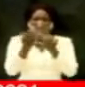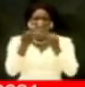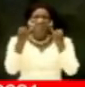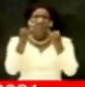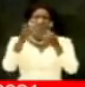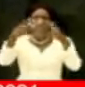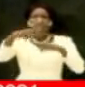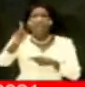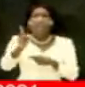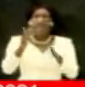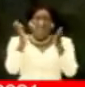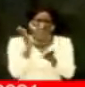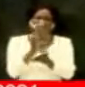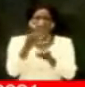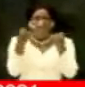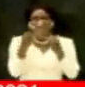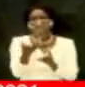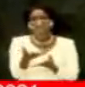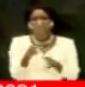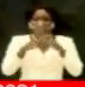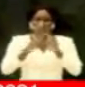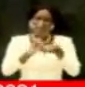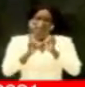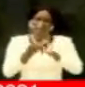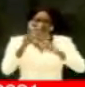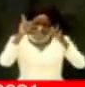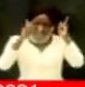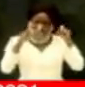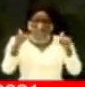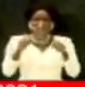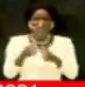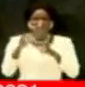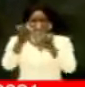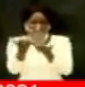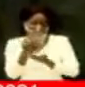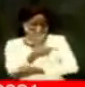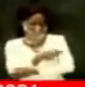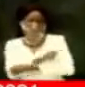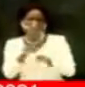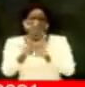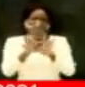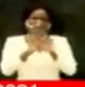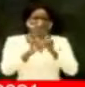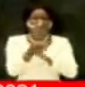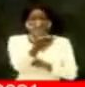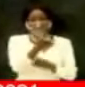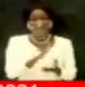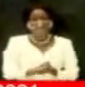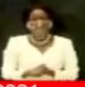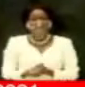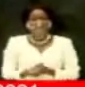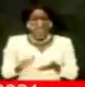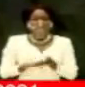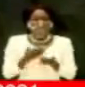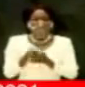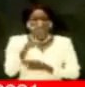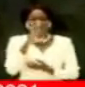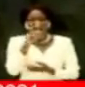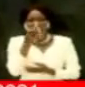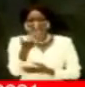a Malawi apange chisankho chabwino akatenge katemera ngati mwe mwatengera yenu mene monga mukudzoti mwakamba kuti nkhani